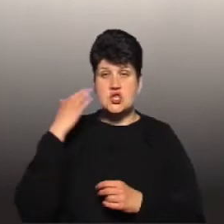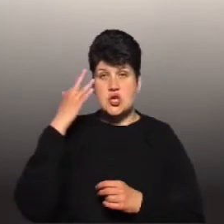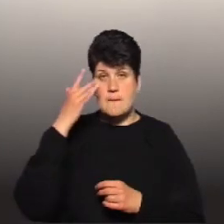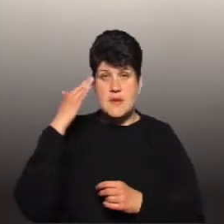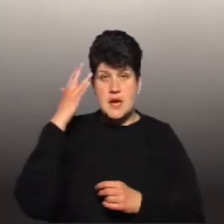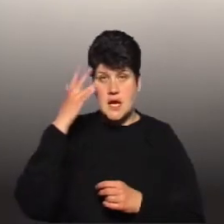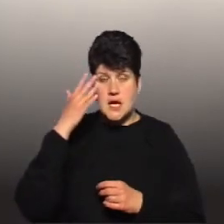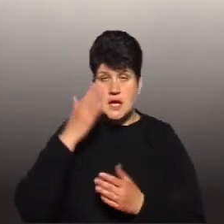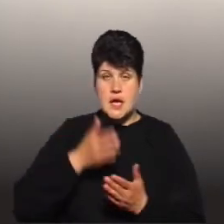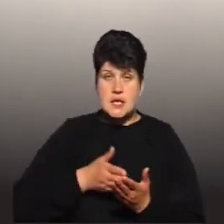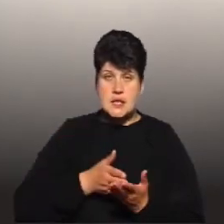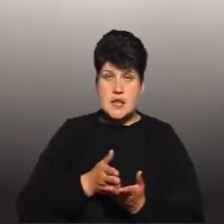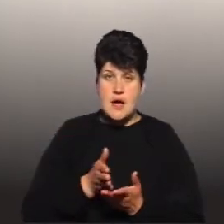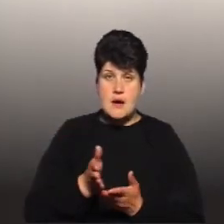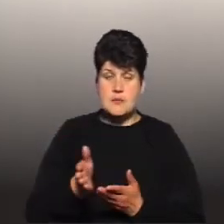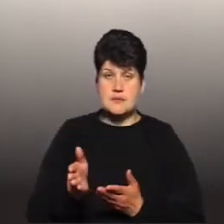дій, щоб